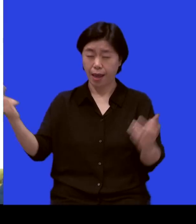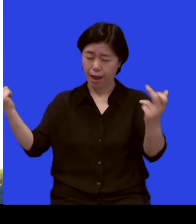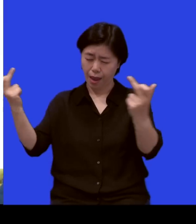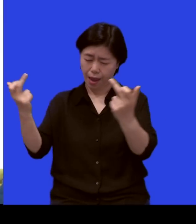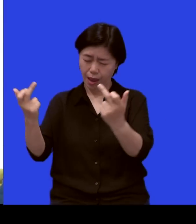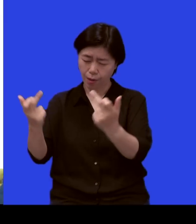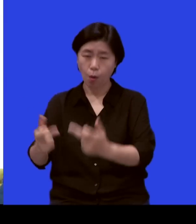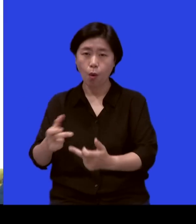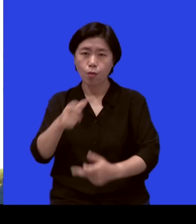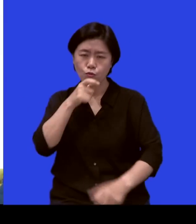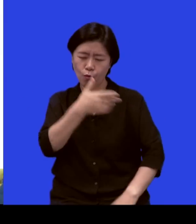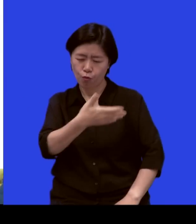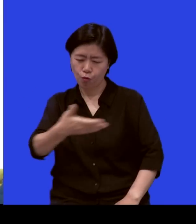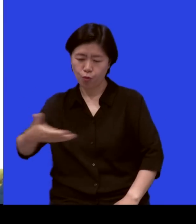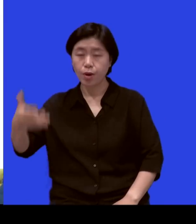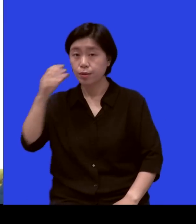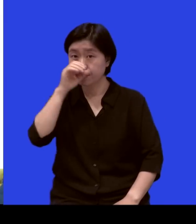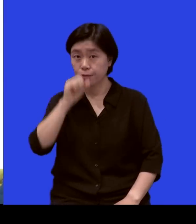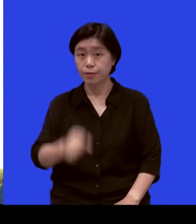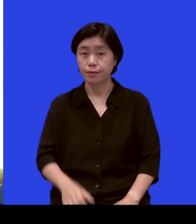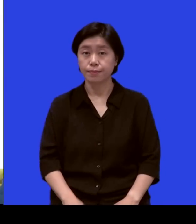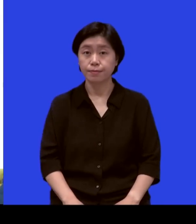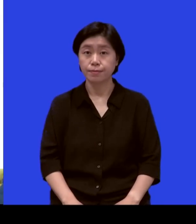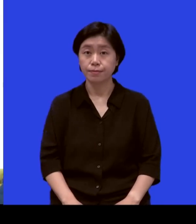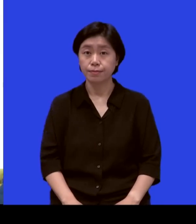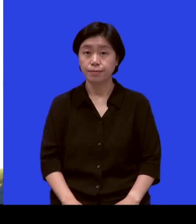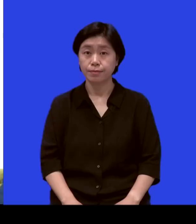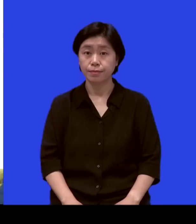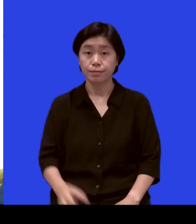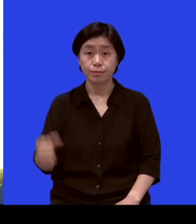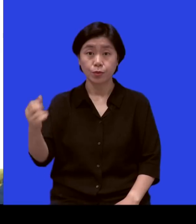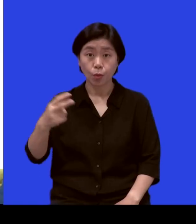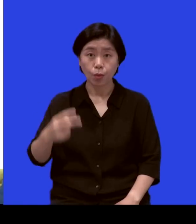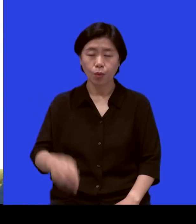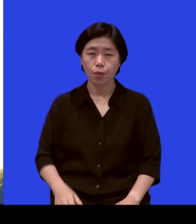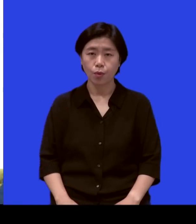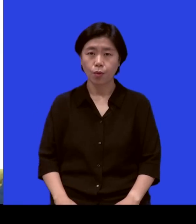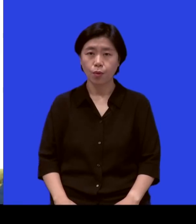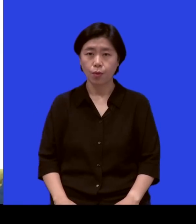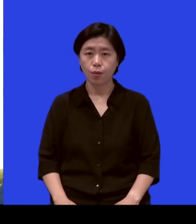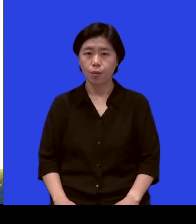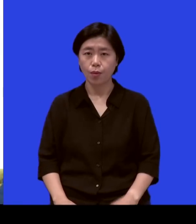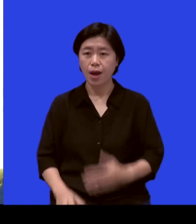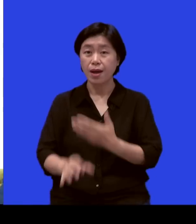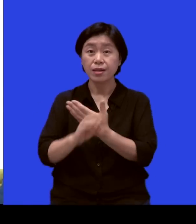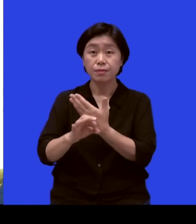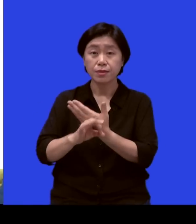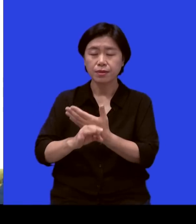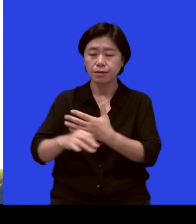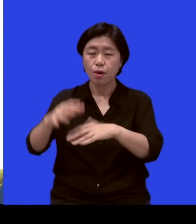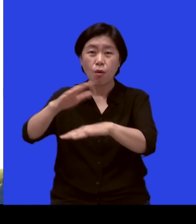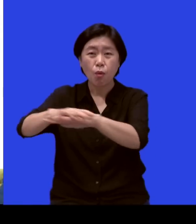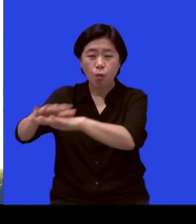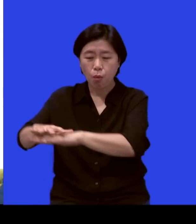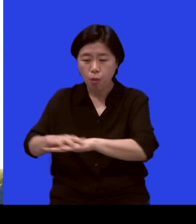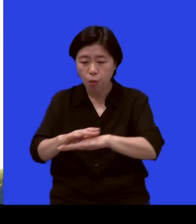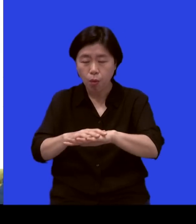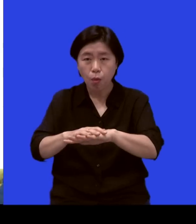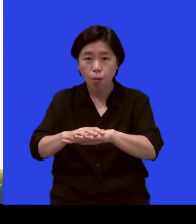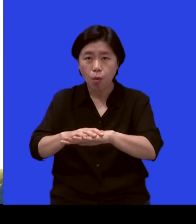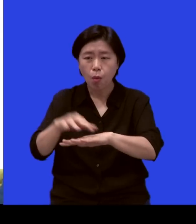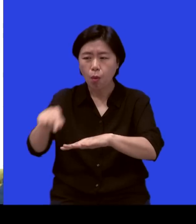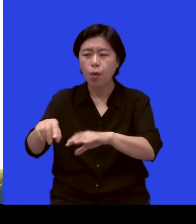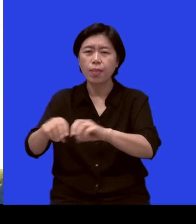물이 많아요. 그리고 거기는 이제 값이 좀 싸게 급하게 막 농지를 만들어 놓은 것을 누가 소개를